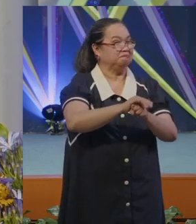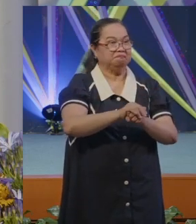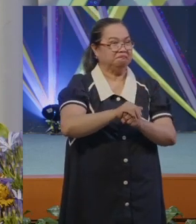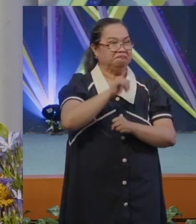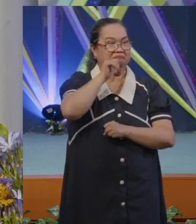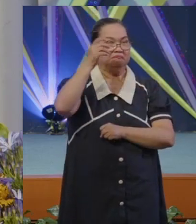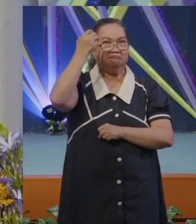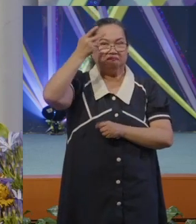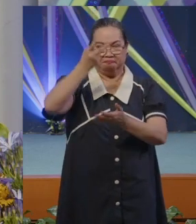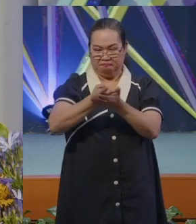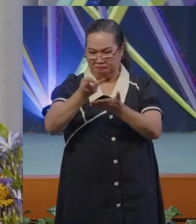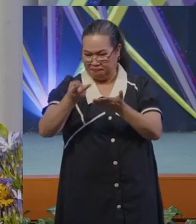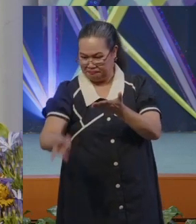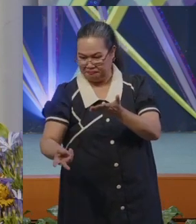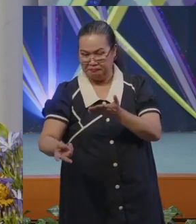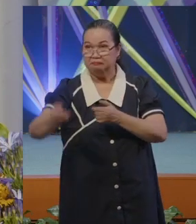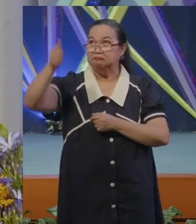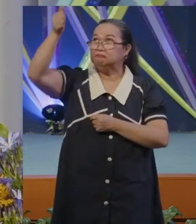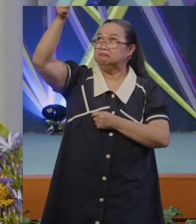napapako.